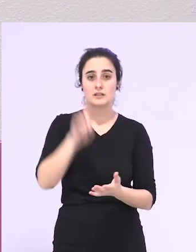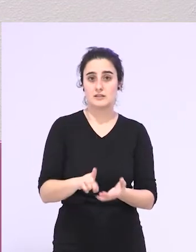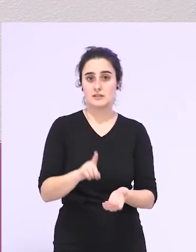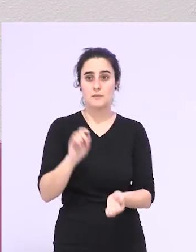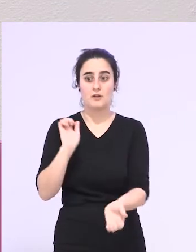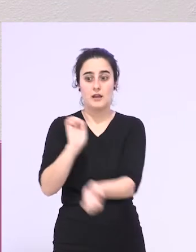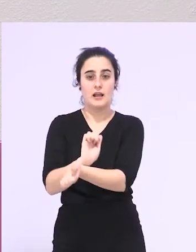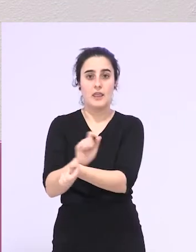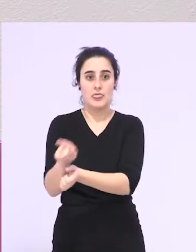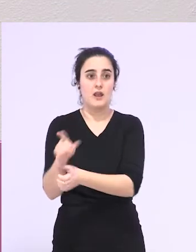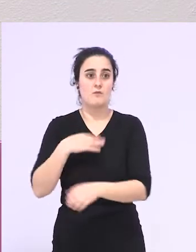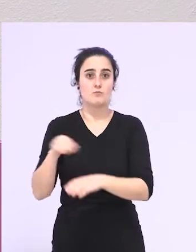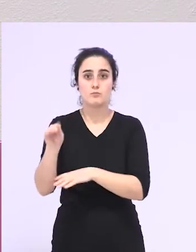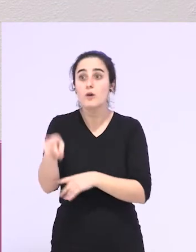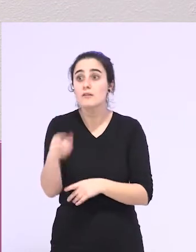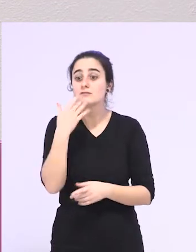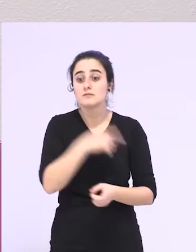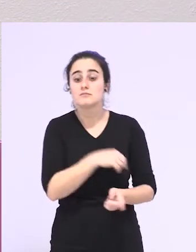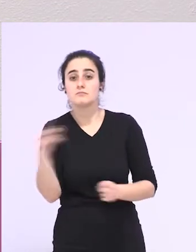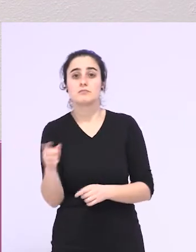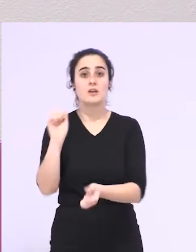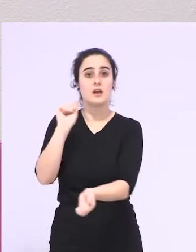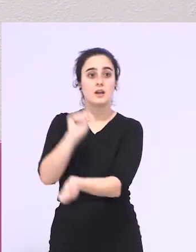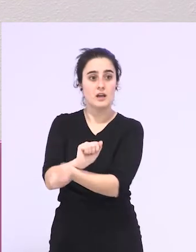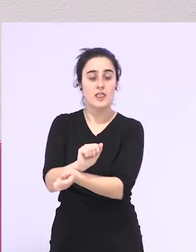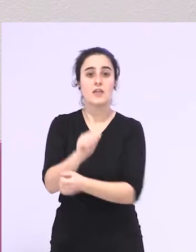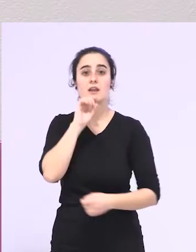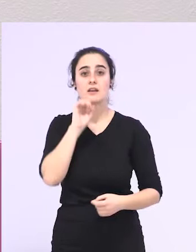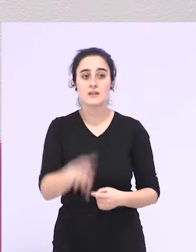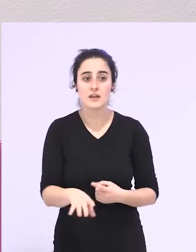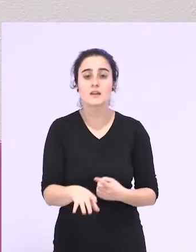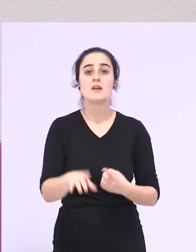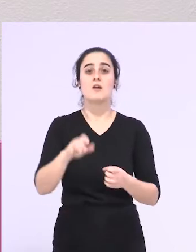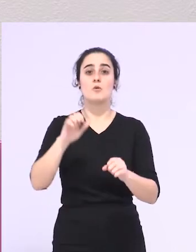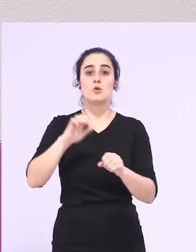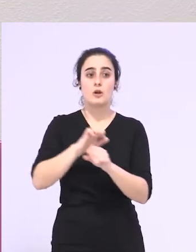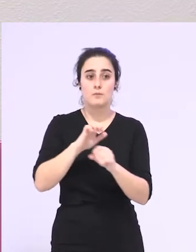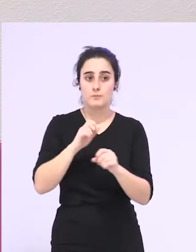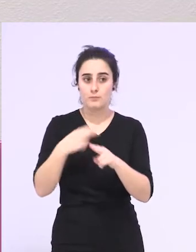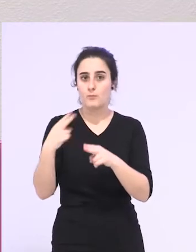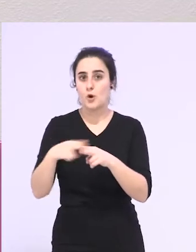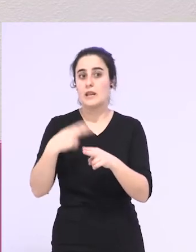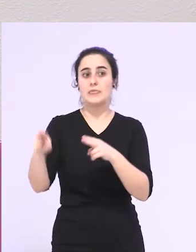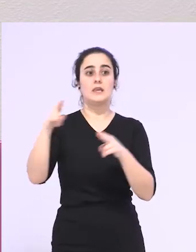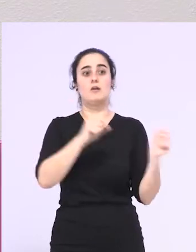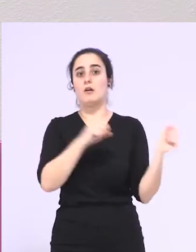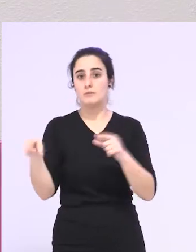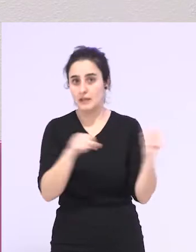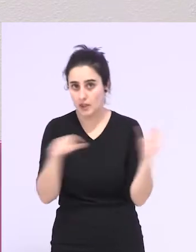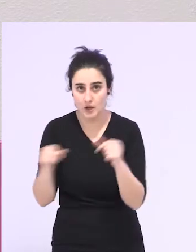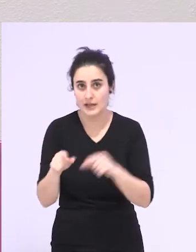baino beto, seguranik, ez? Kartzelan bukatzen dute disidentzia politikoek, bukatzen dute migratzaileek, eta bukatzen dute irteera, bere,